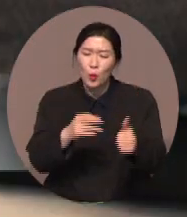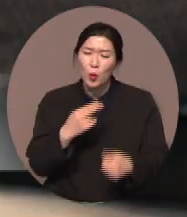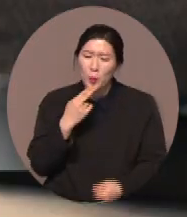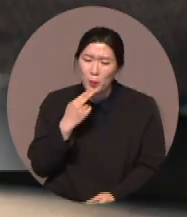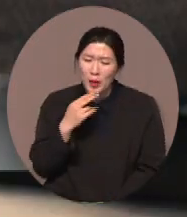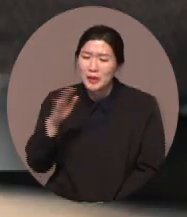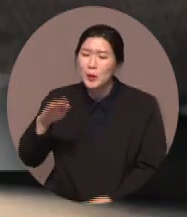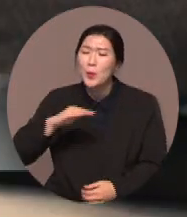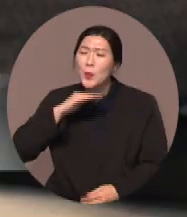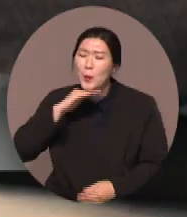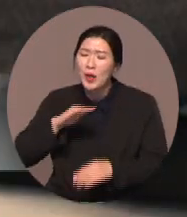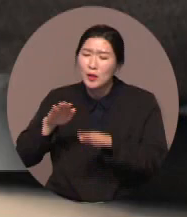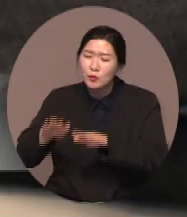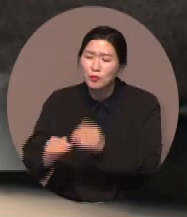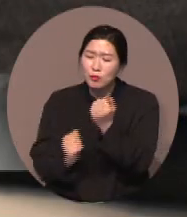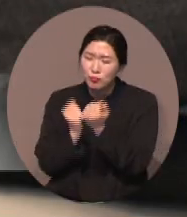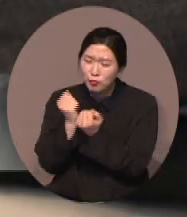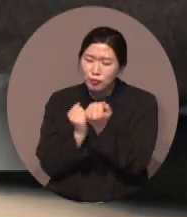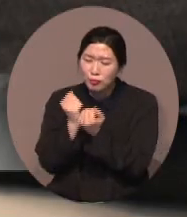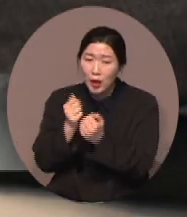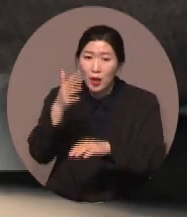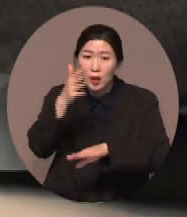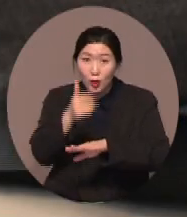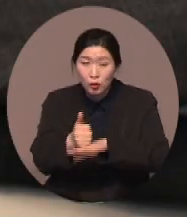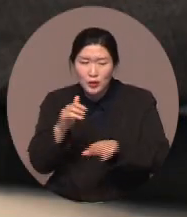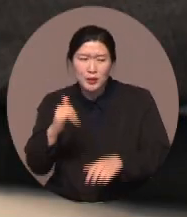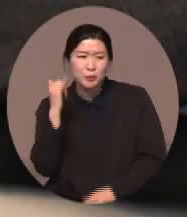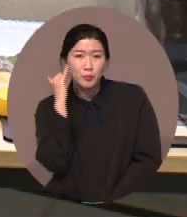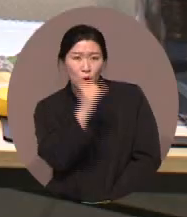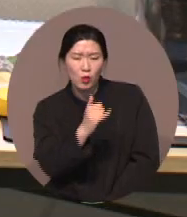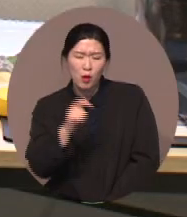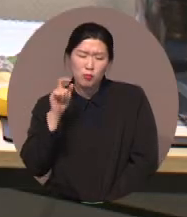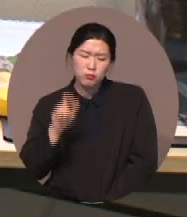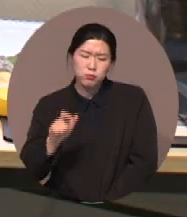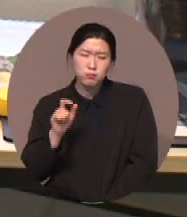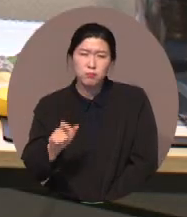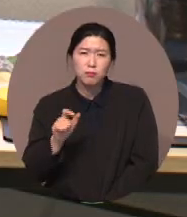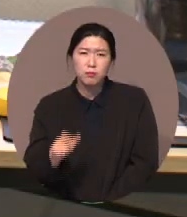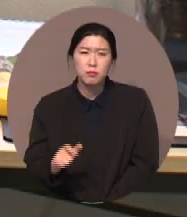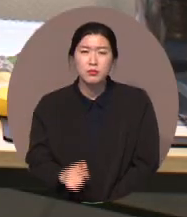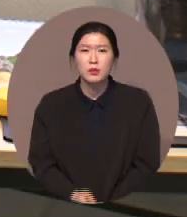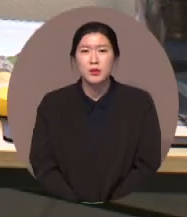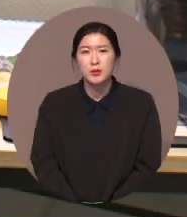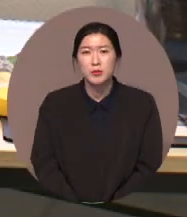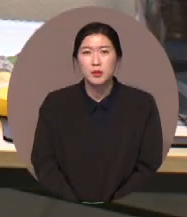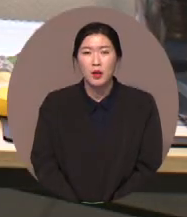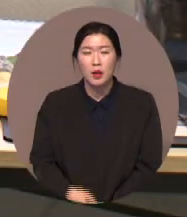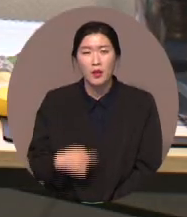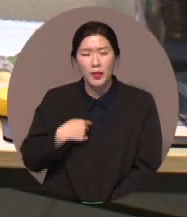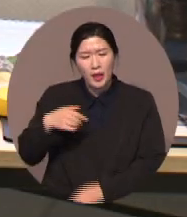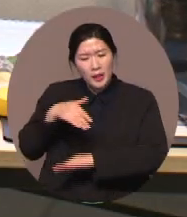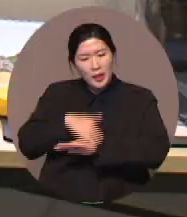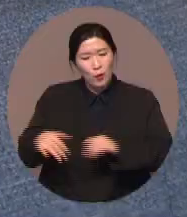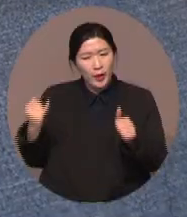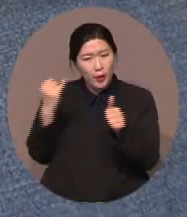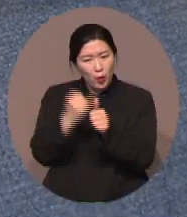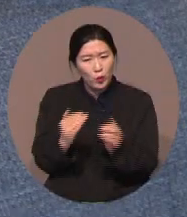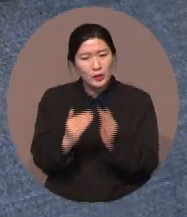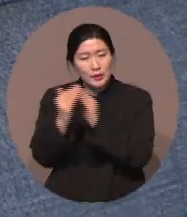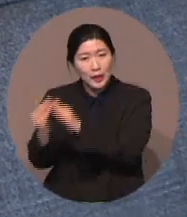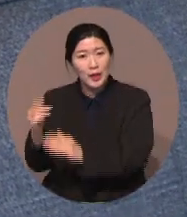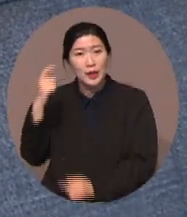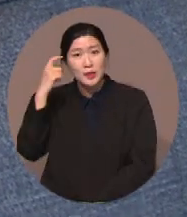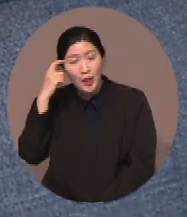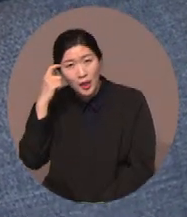막혔다는 둥 이런저런 이유로 지급을 미루다 최근에는 아예 연락이 끊겼습니다 결혼을 하면서 이사를 가야했던이